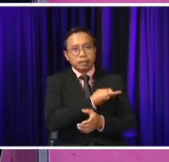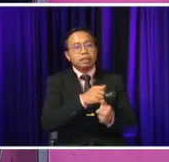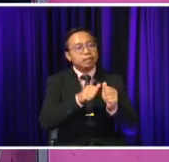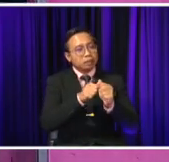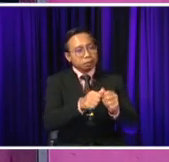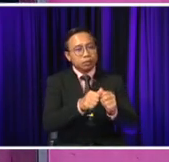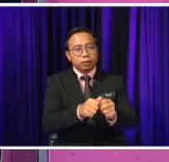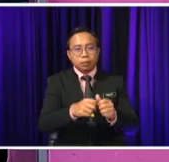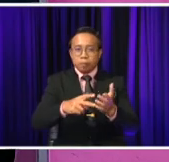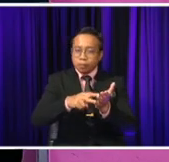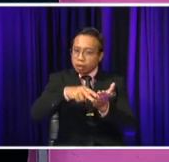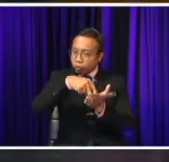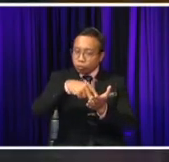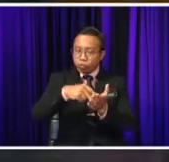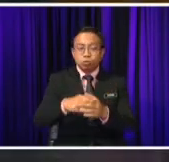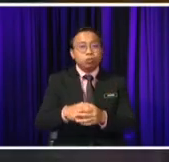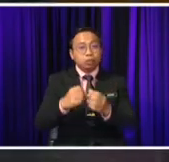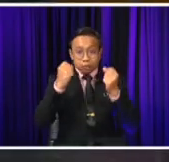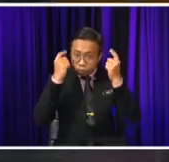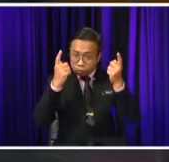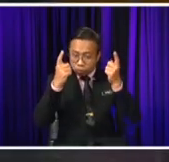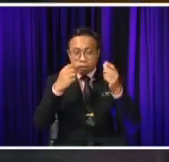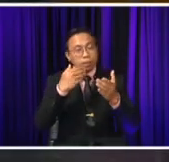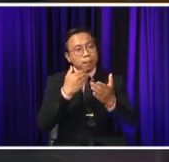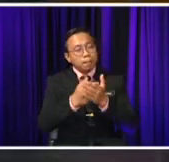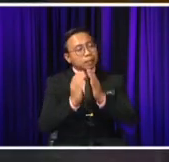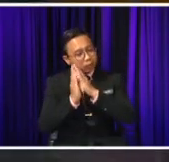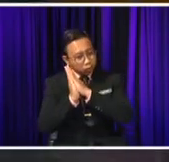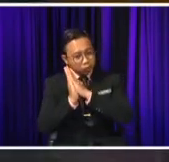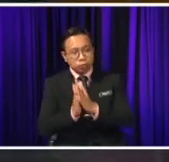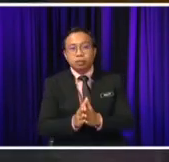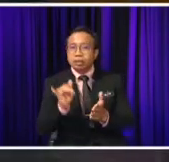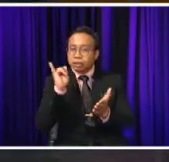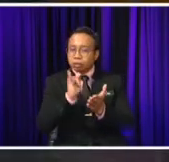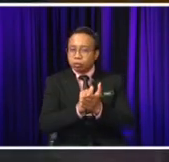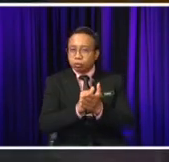bangun tidur sampailah nabi tidur semua sampai nabi tidur